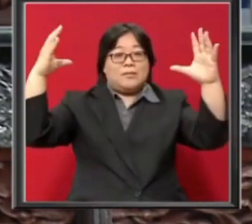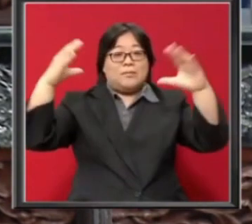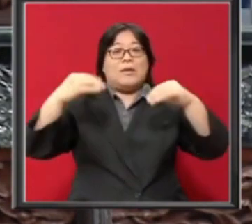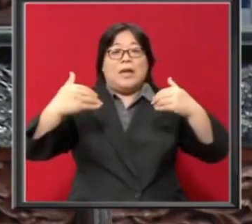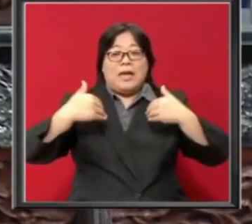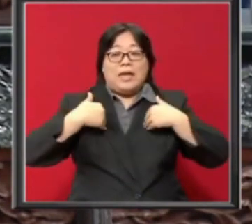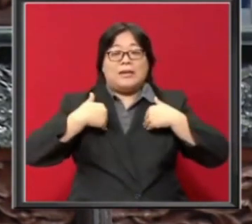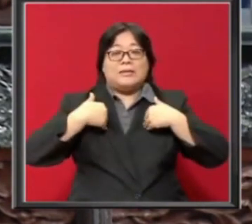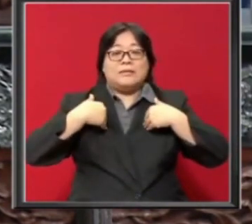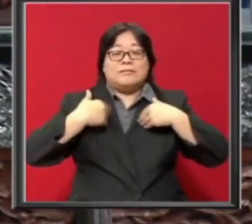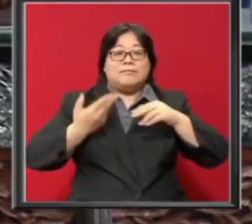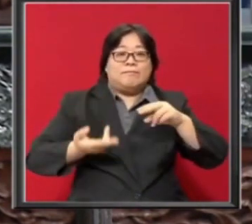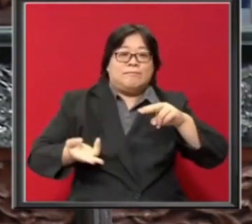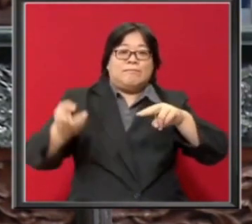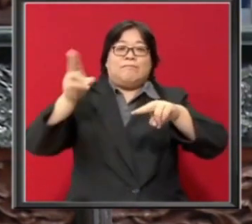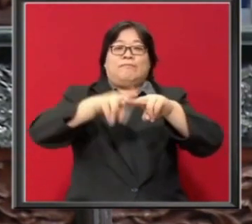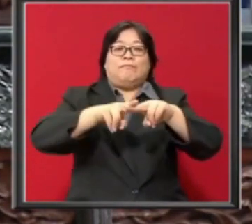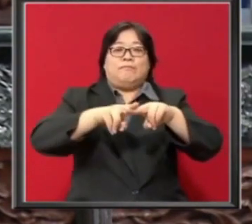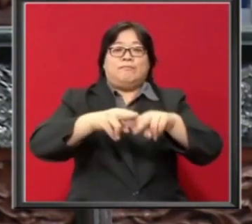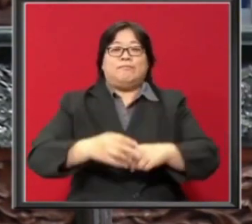bahwa ada lonjakan